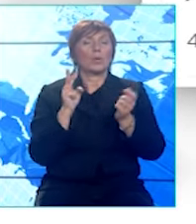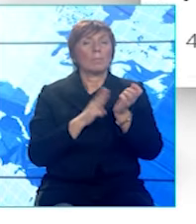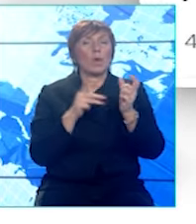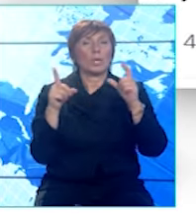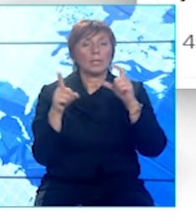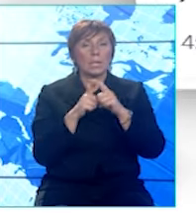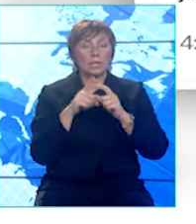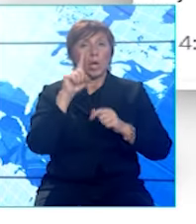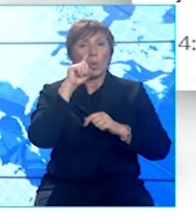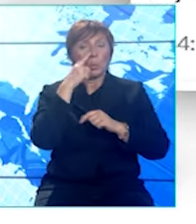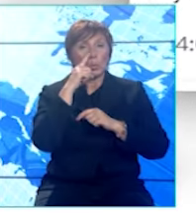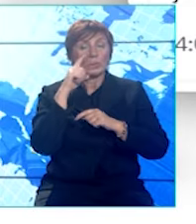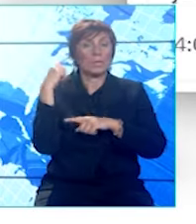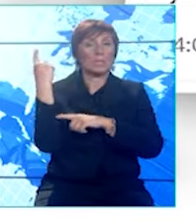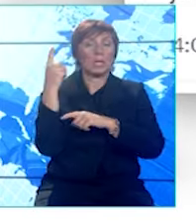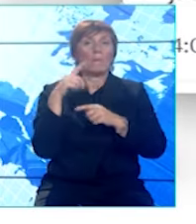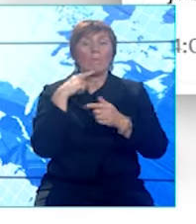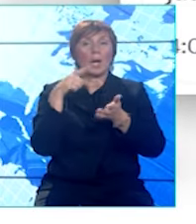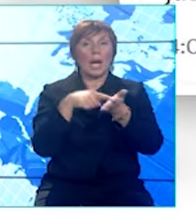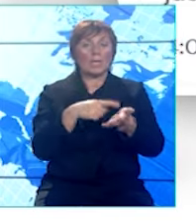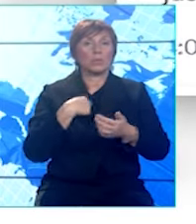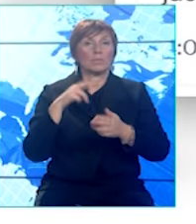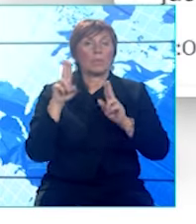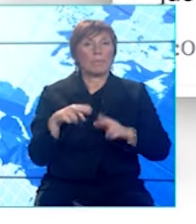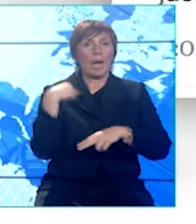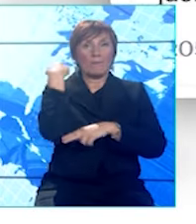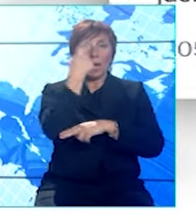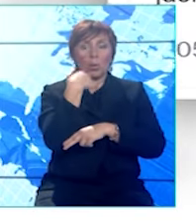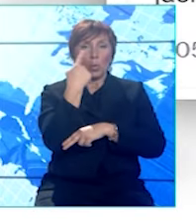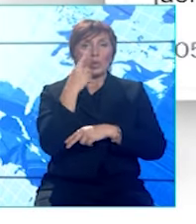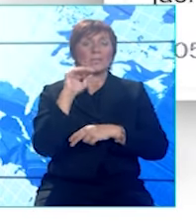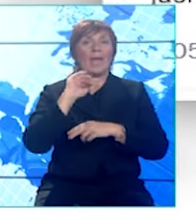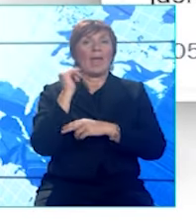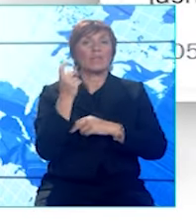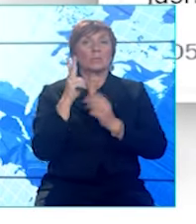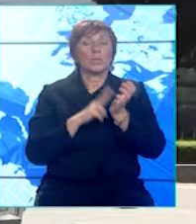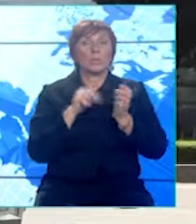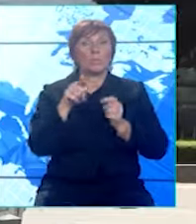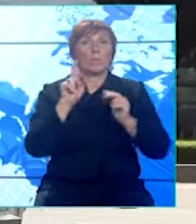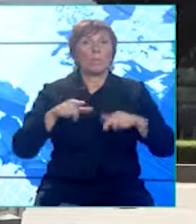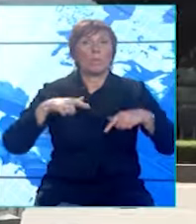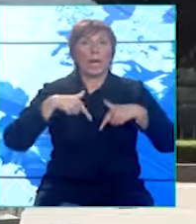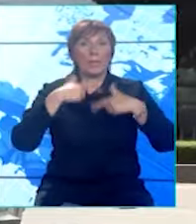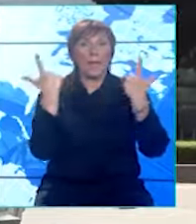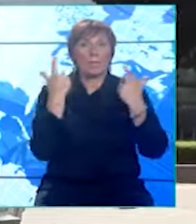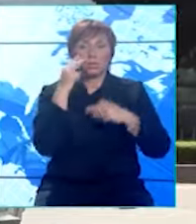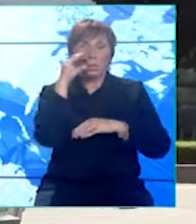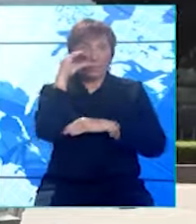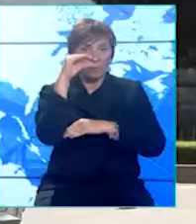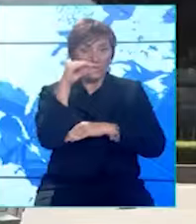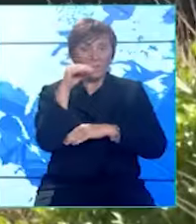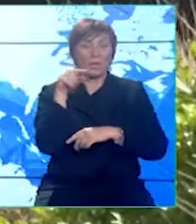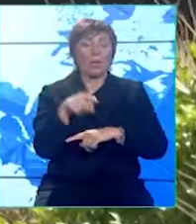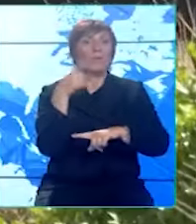Dodika. Ruski sateliti još jednom pokazuju svoje pravo lice. Evropska unija to mora jasno vidjeti.